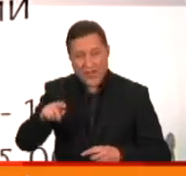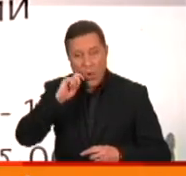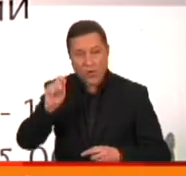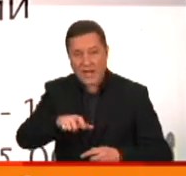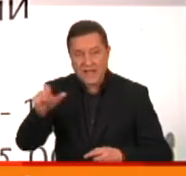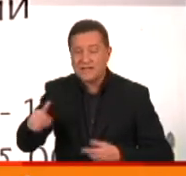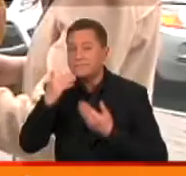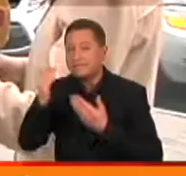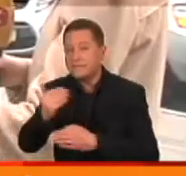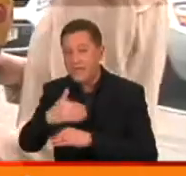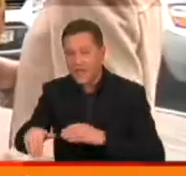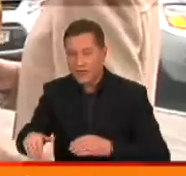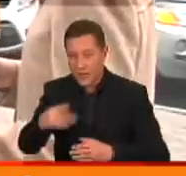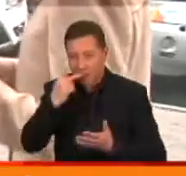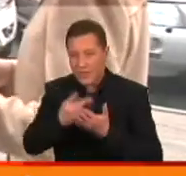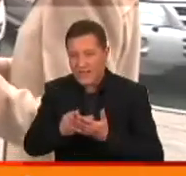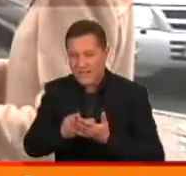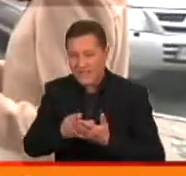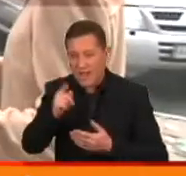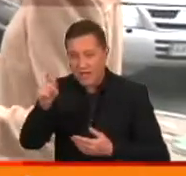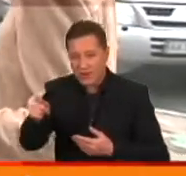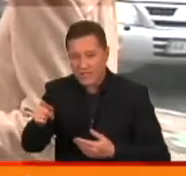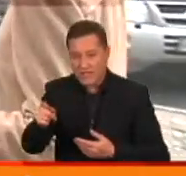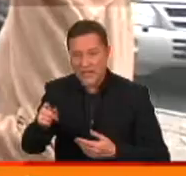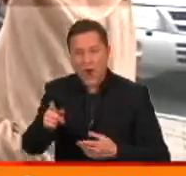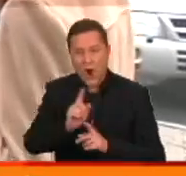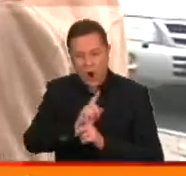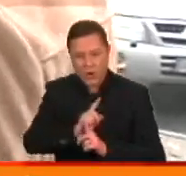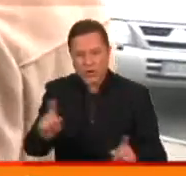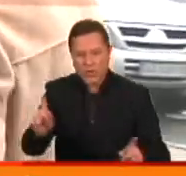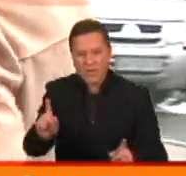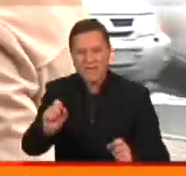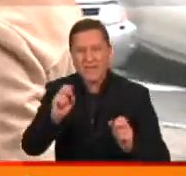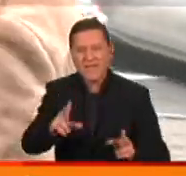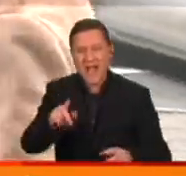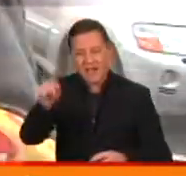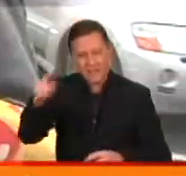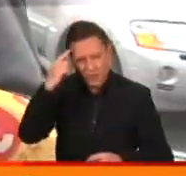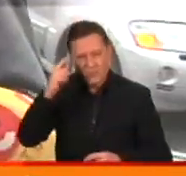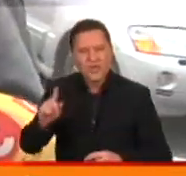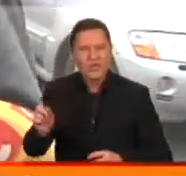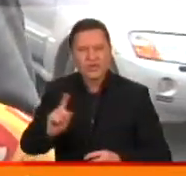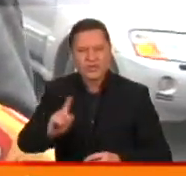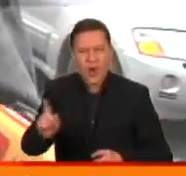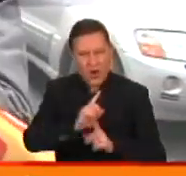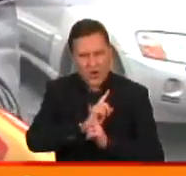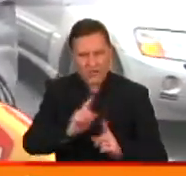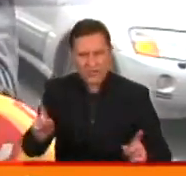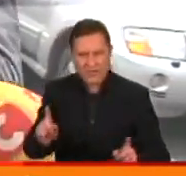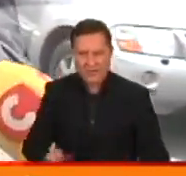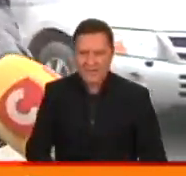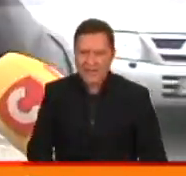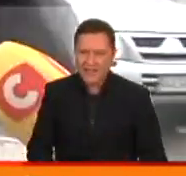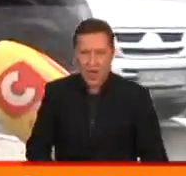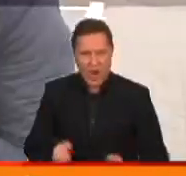перевіряти на вулицю. Подивіться, будь ласка, вони чимось особливі. І як ви думаєте, чим? Ну,